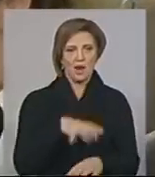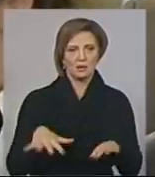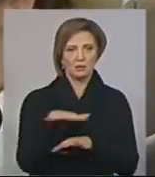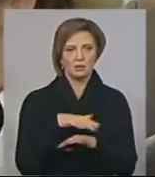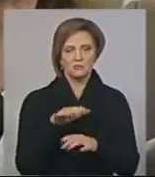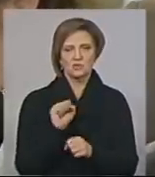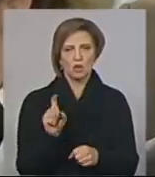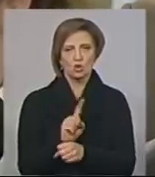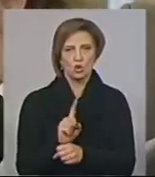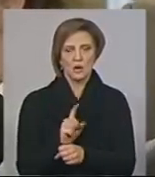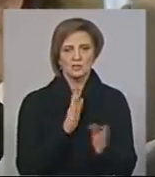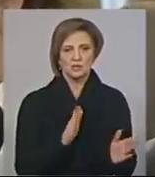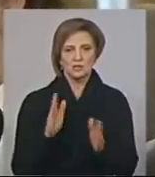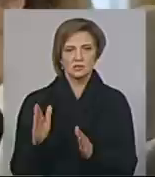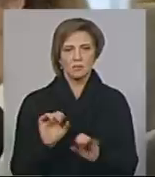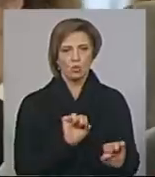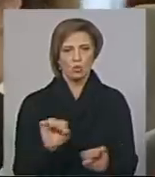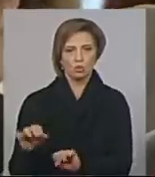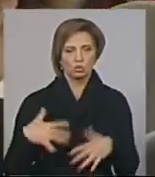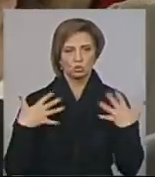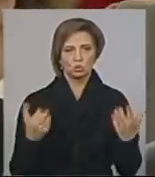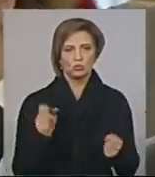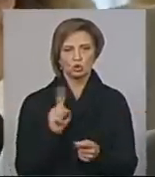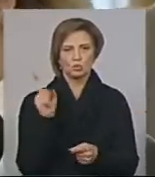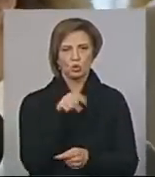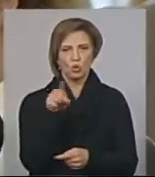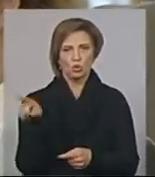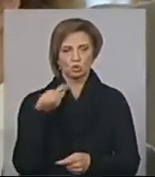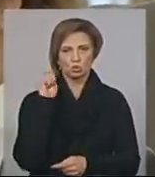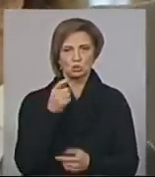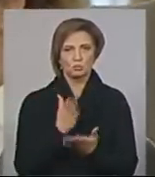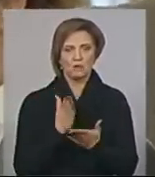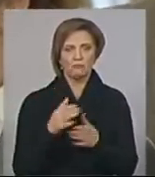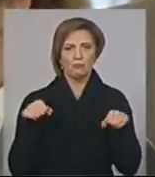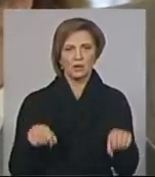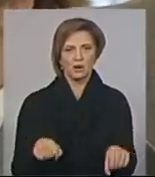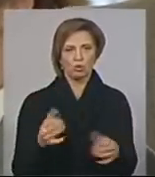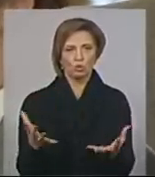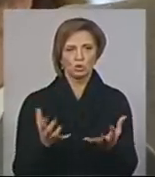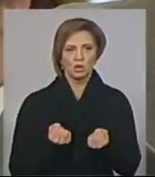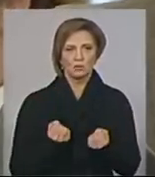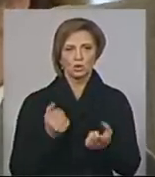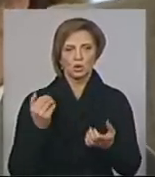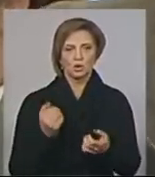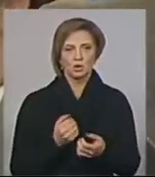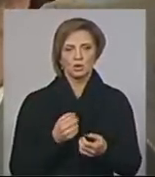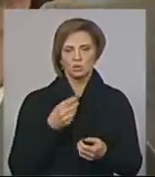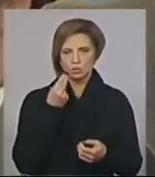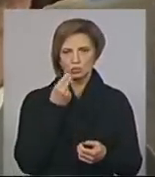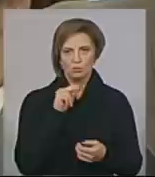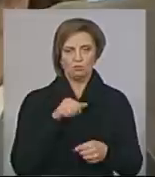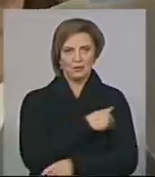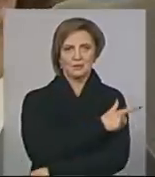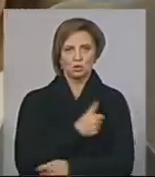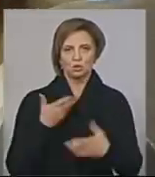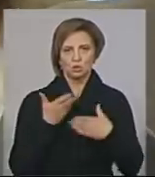нормальну систему охорони здоров'я, за те, щоб кожен українець мав право отримати належну медичну